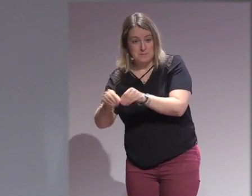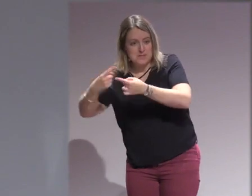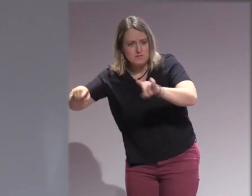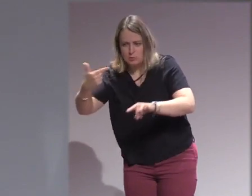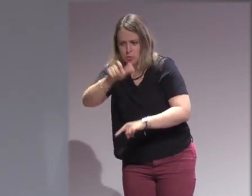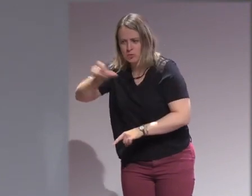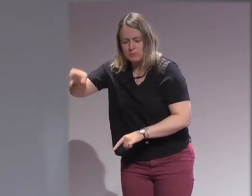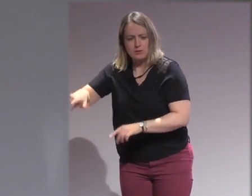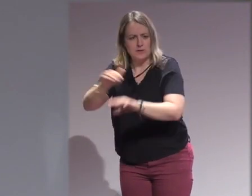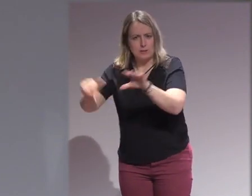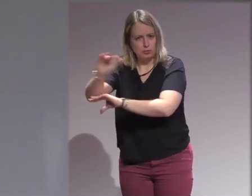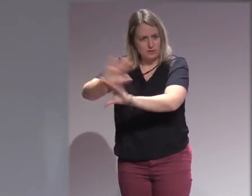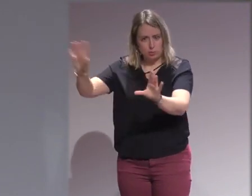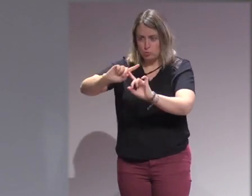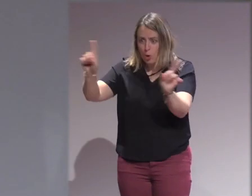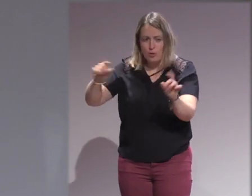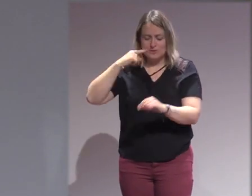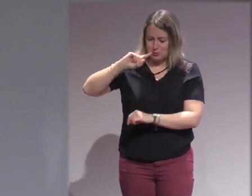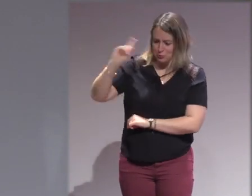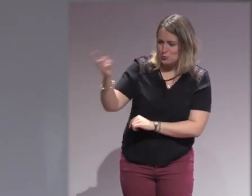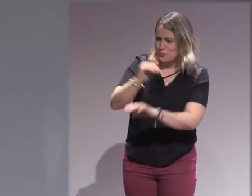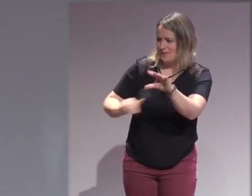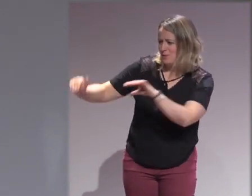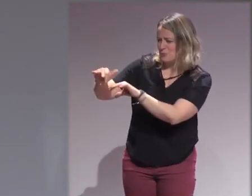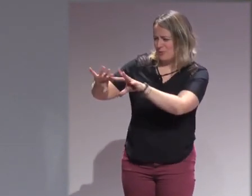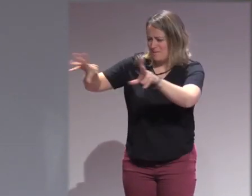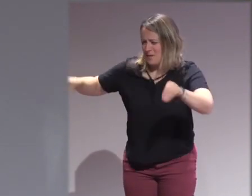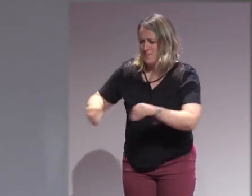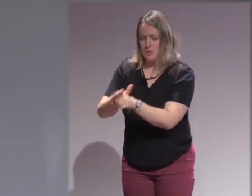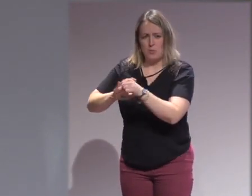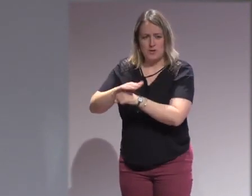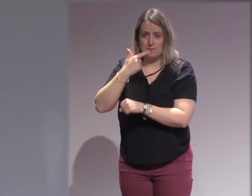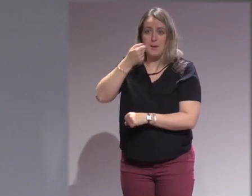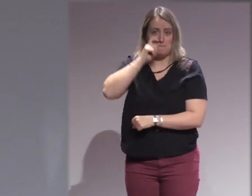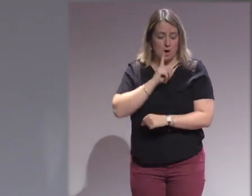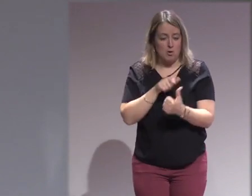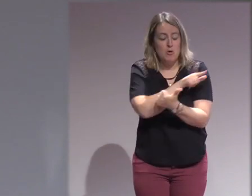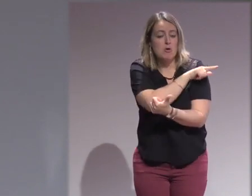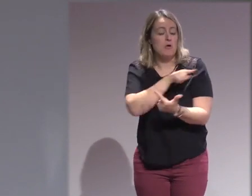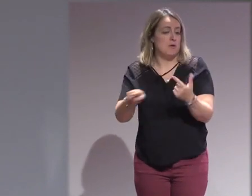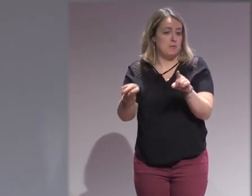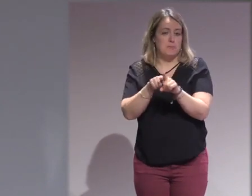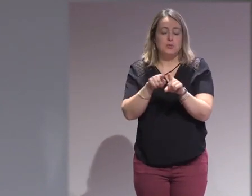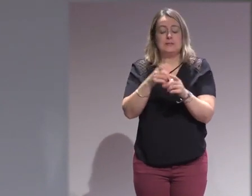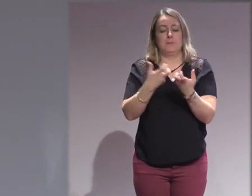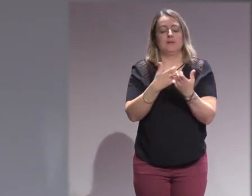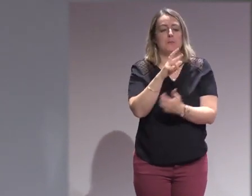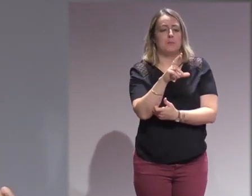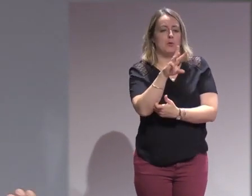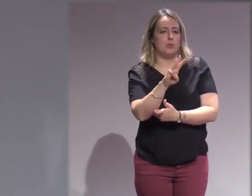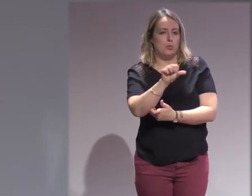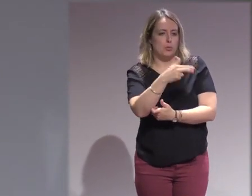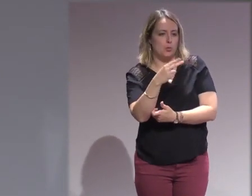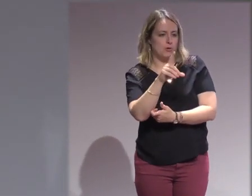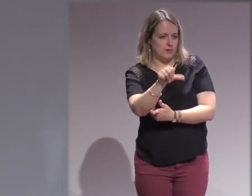en fait tous les adultes de la famille élargie sont ses parents. Dans certains pays, par exemple le Rwanda, vous